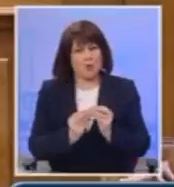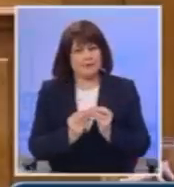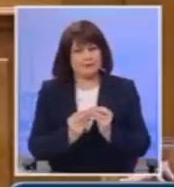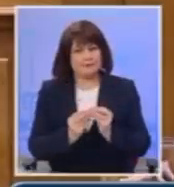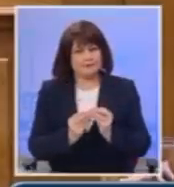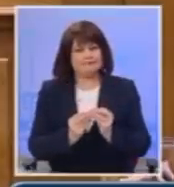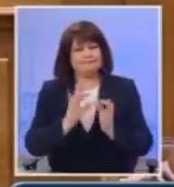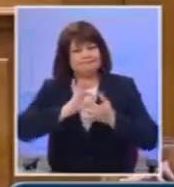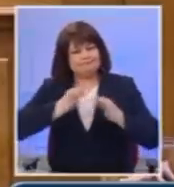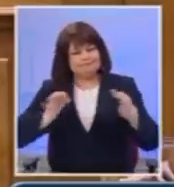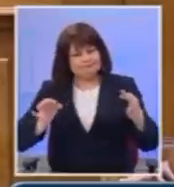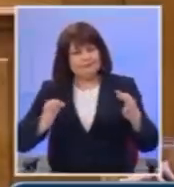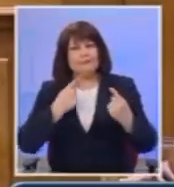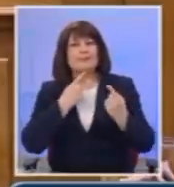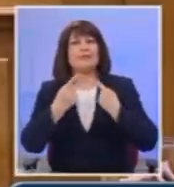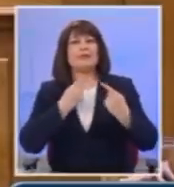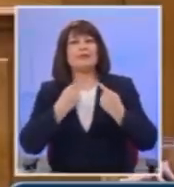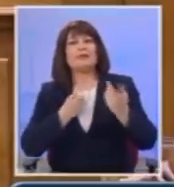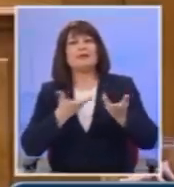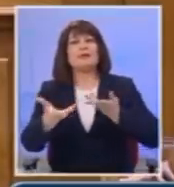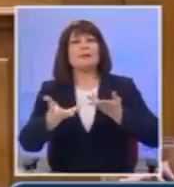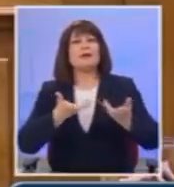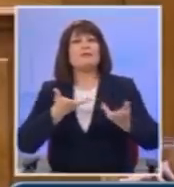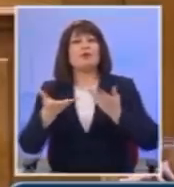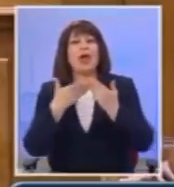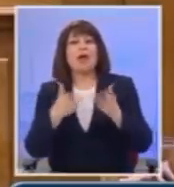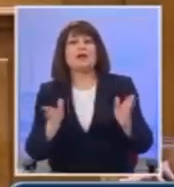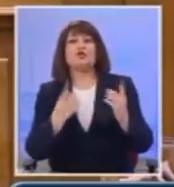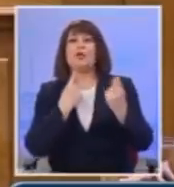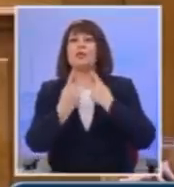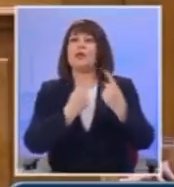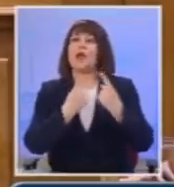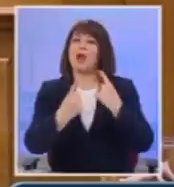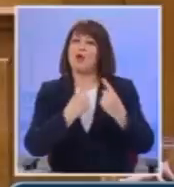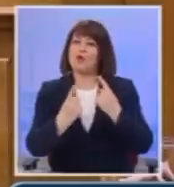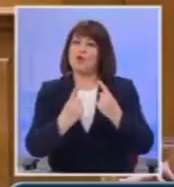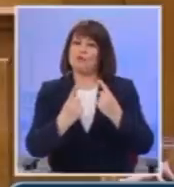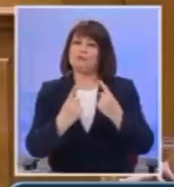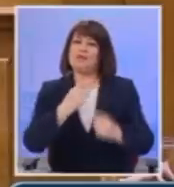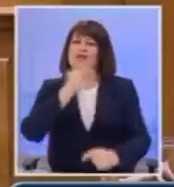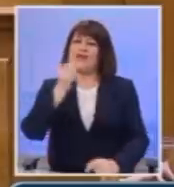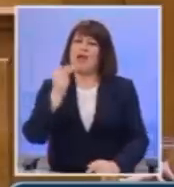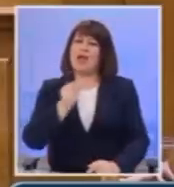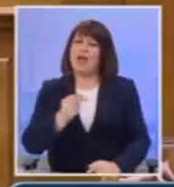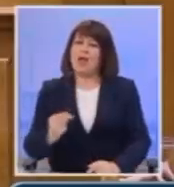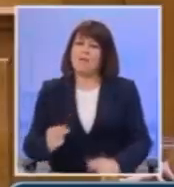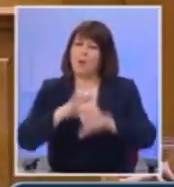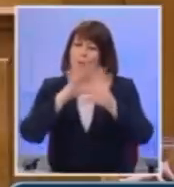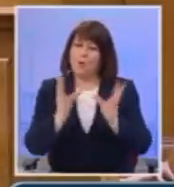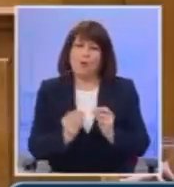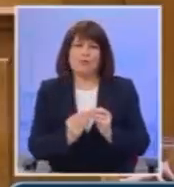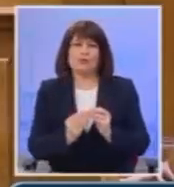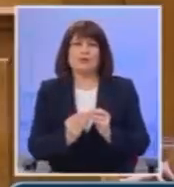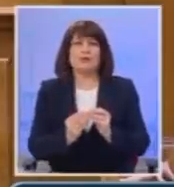και ενδελεχή διαβούλευση και δημόσιο διάλογο. Όλα τα θέματα, αλλά ιδίως αυτά που είναι